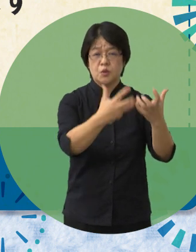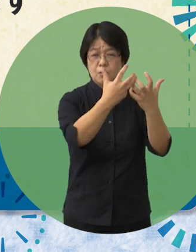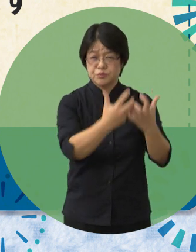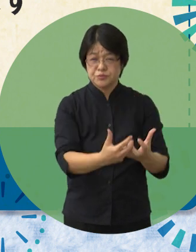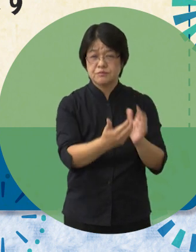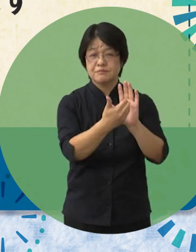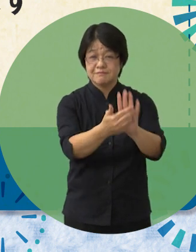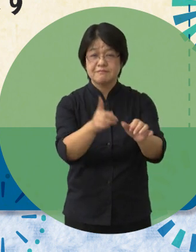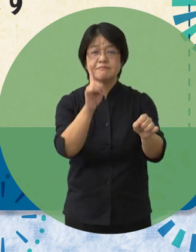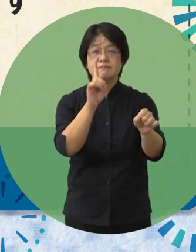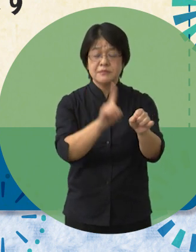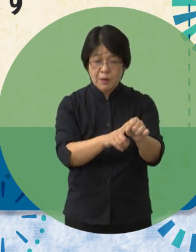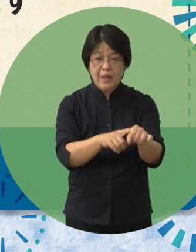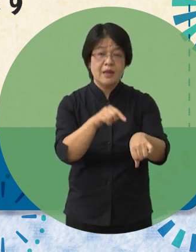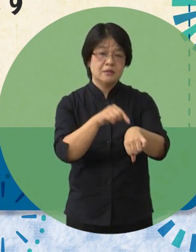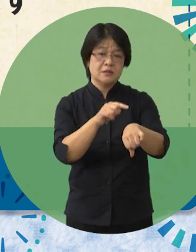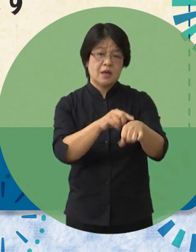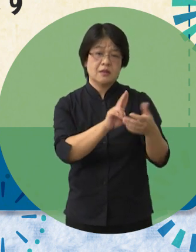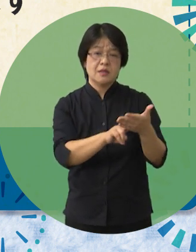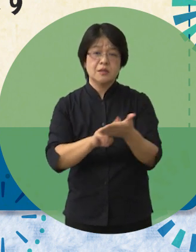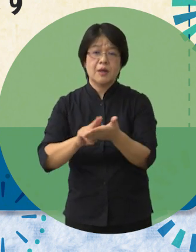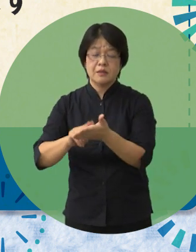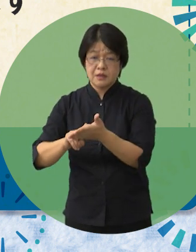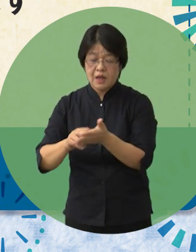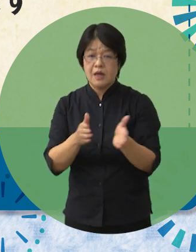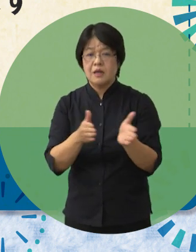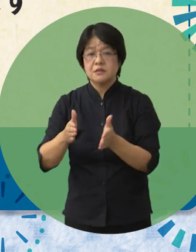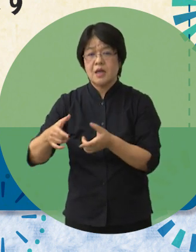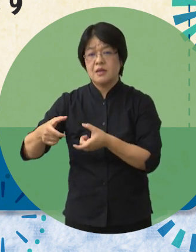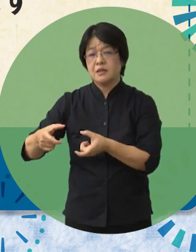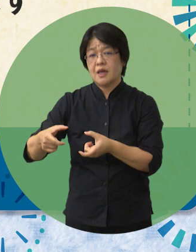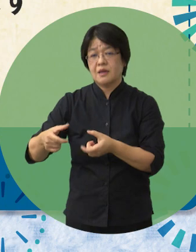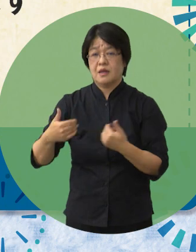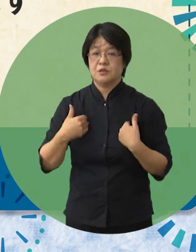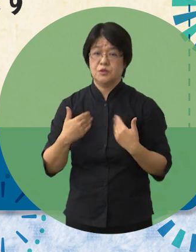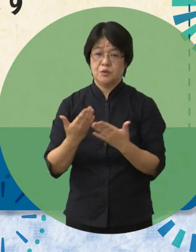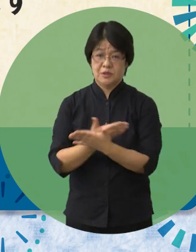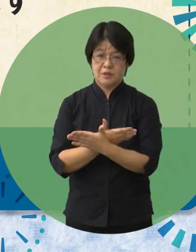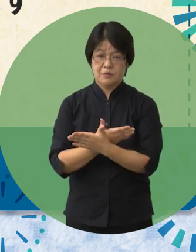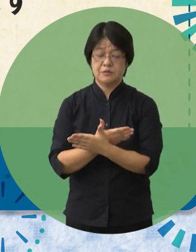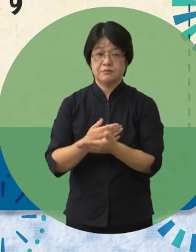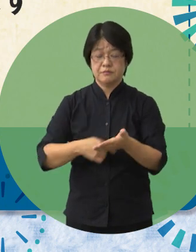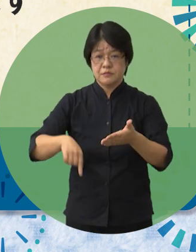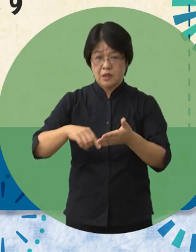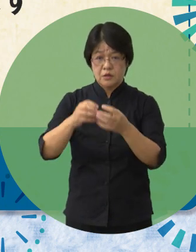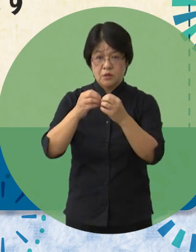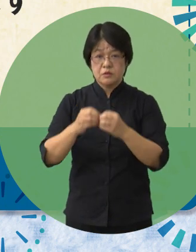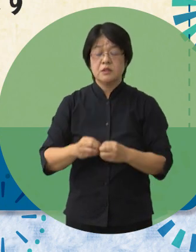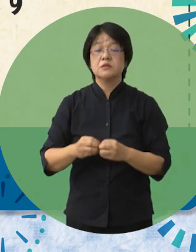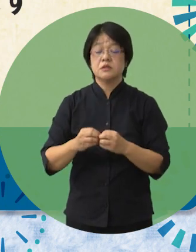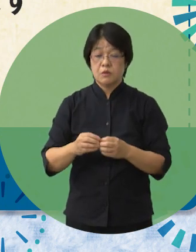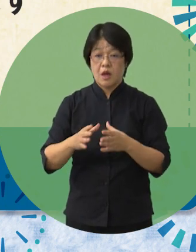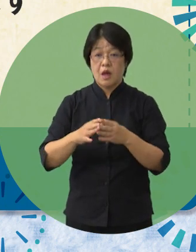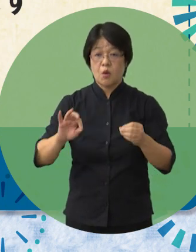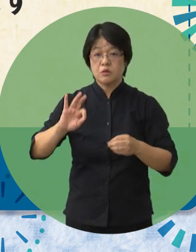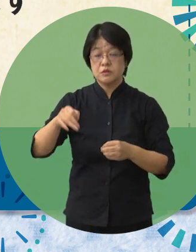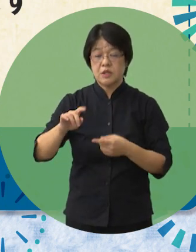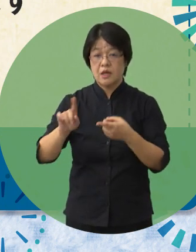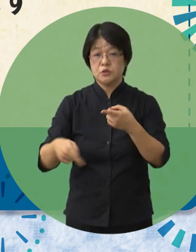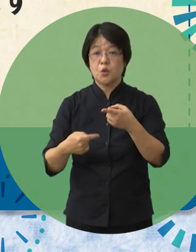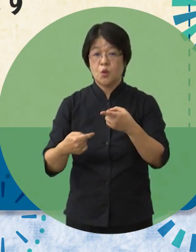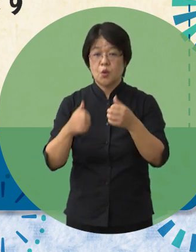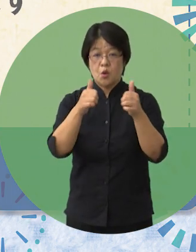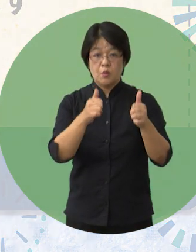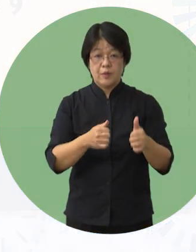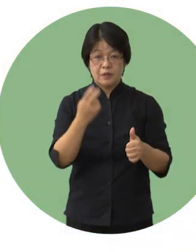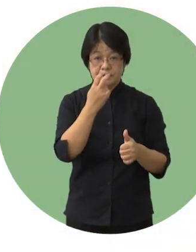入場には時間枠が指定された入場整理券が必要になります。詳しくは国税庁ホームページをご覧